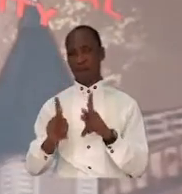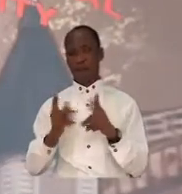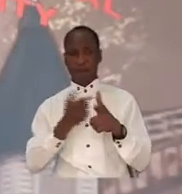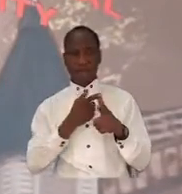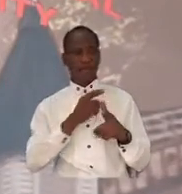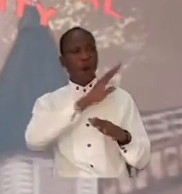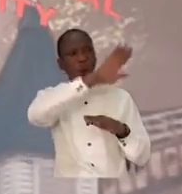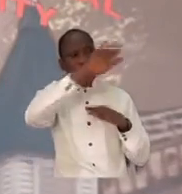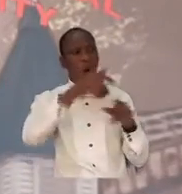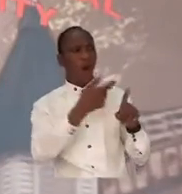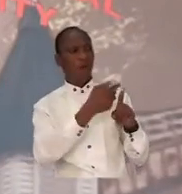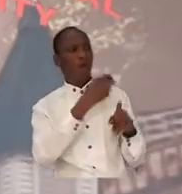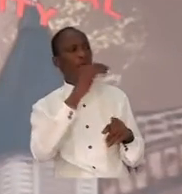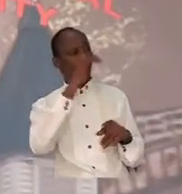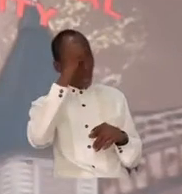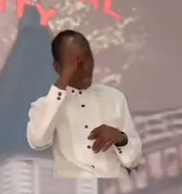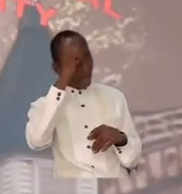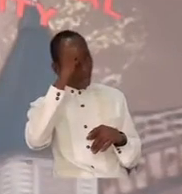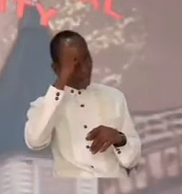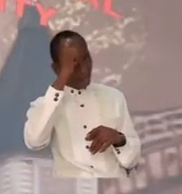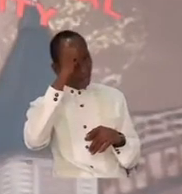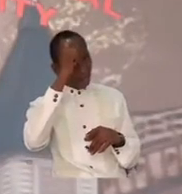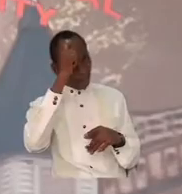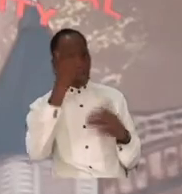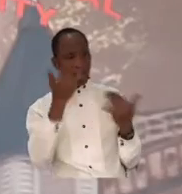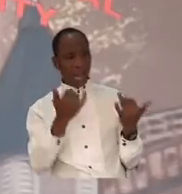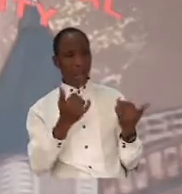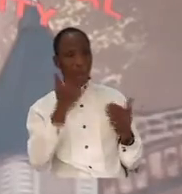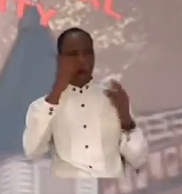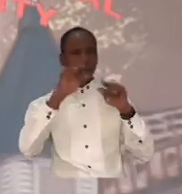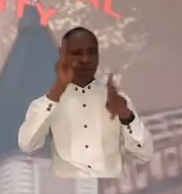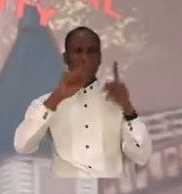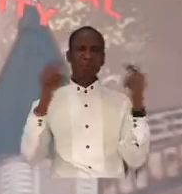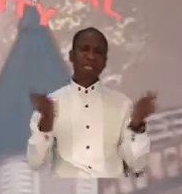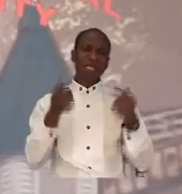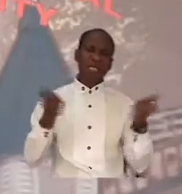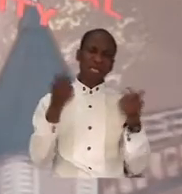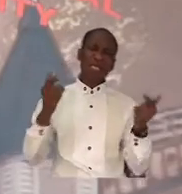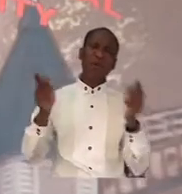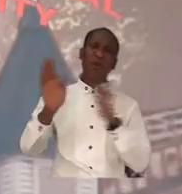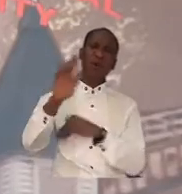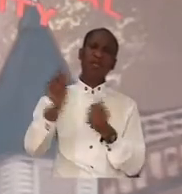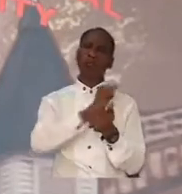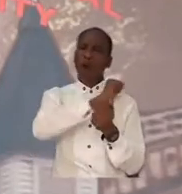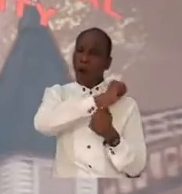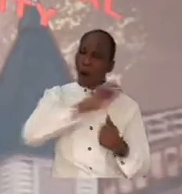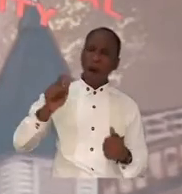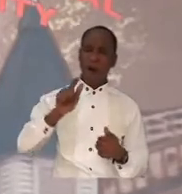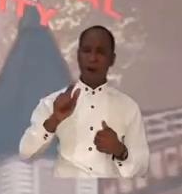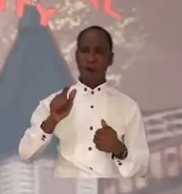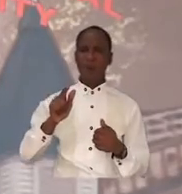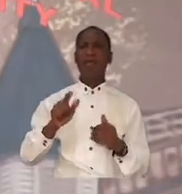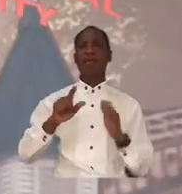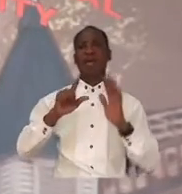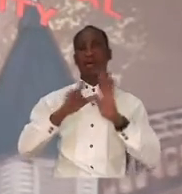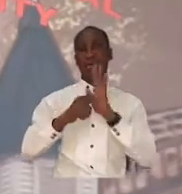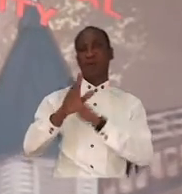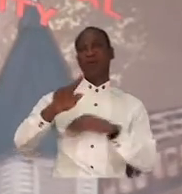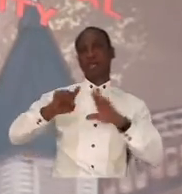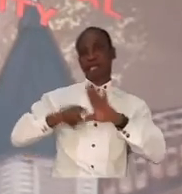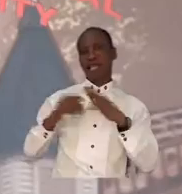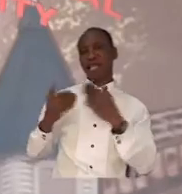mu. Na boninti Yankopon pepe nipa yina meka Noa ene ne yire ne mba miensa no won yire no nti